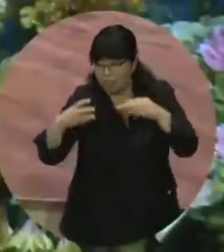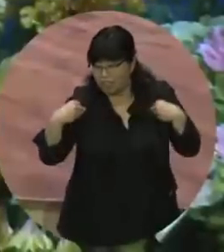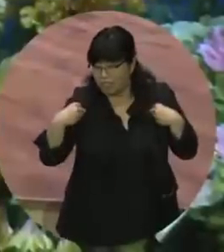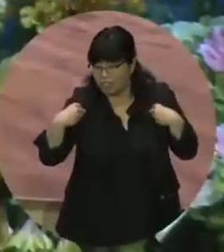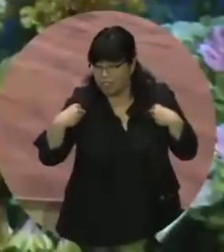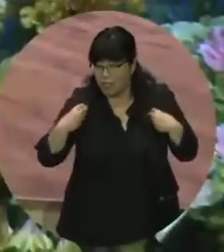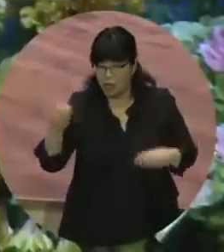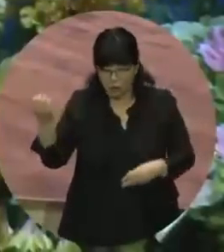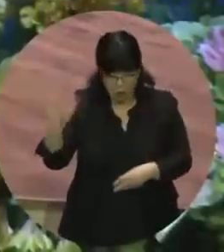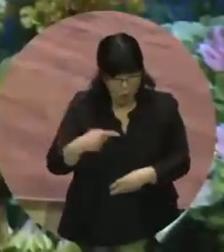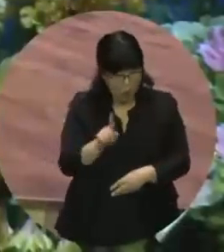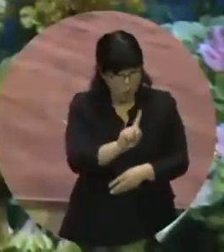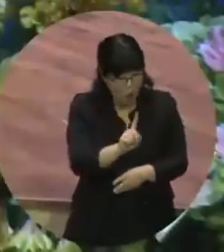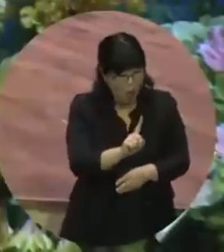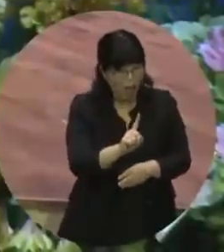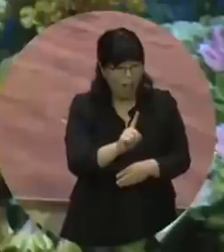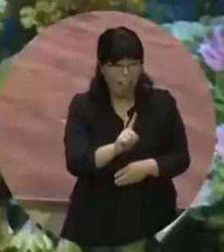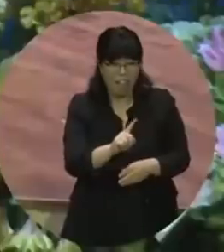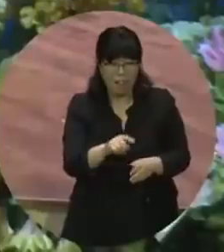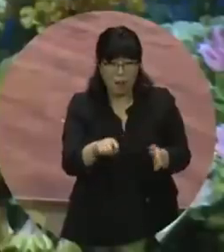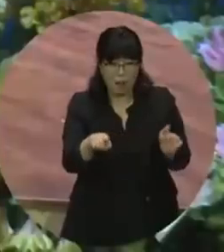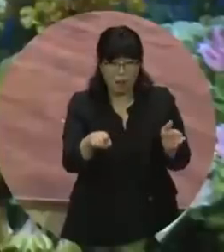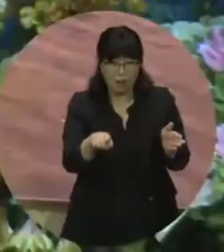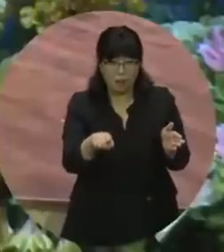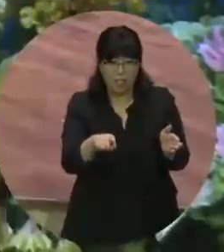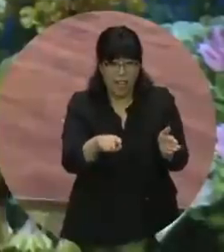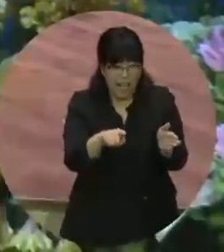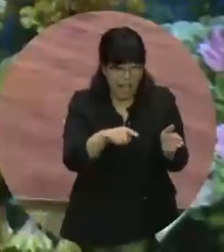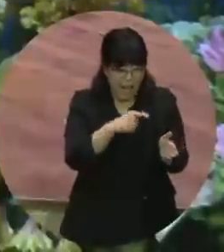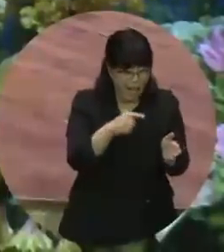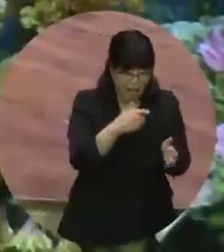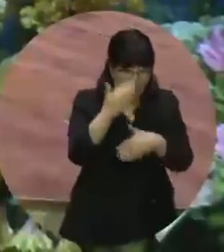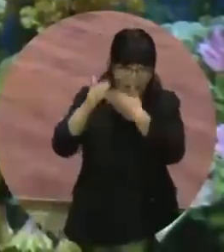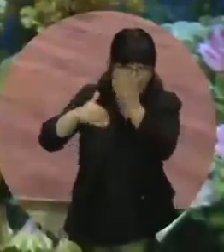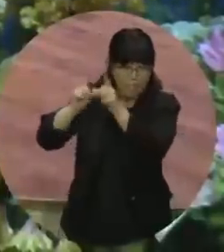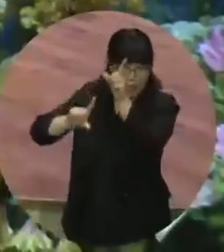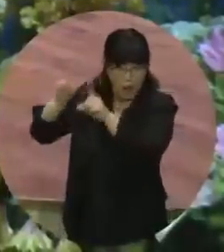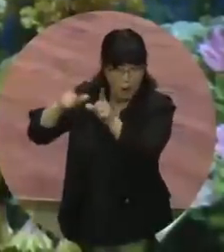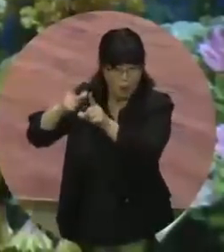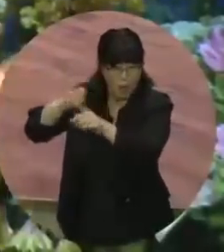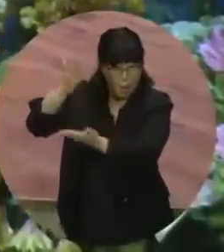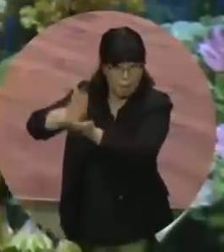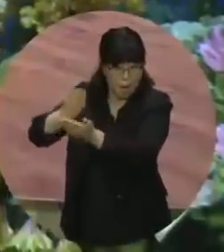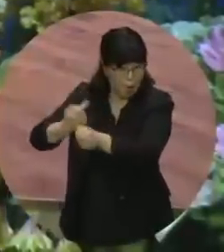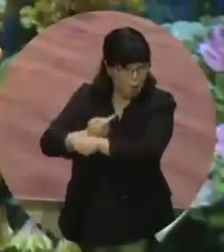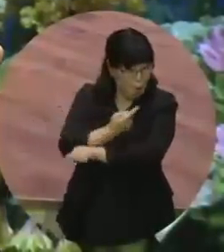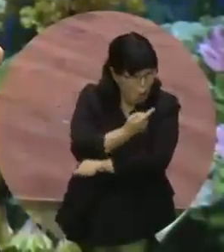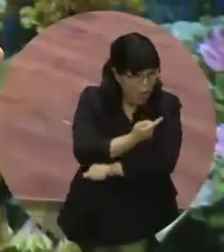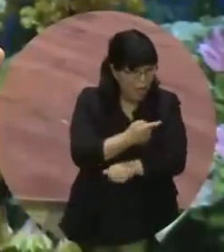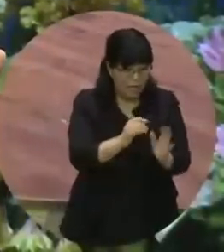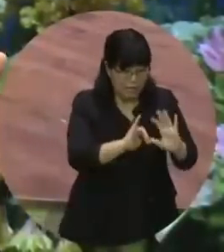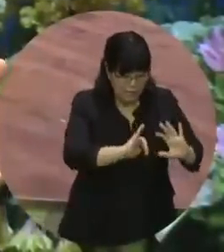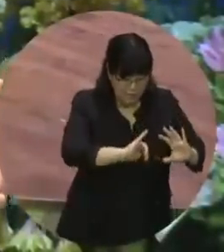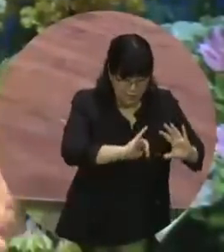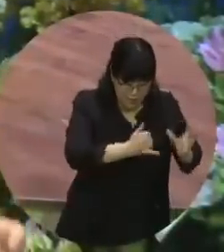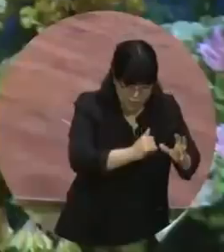믿으면서. 하나님 형상으로 회복되어야 하는데, 하나님 형상과 맞질 않아.